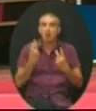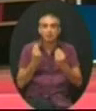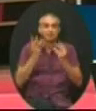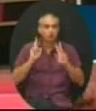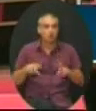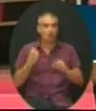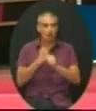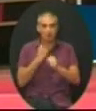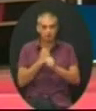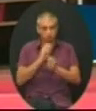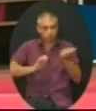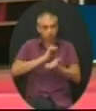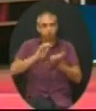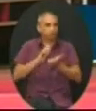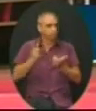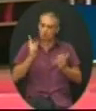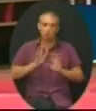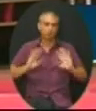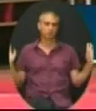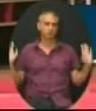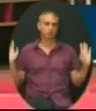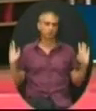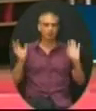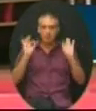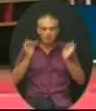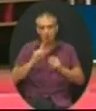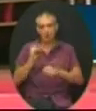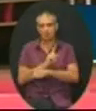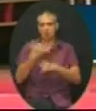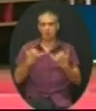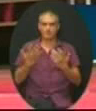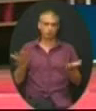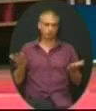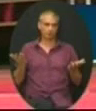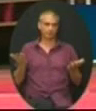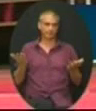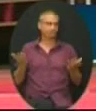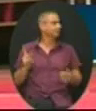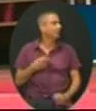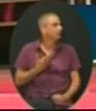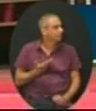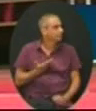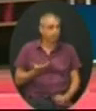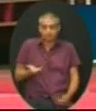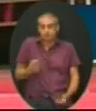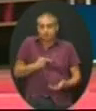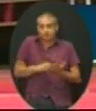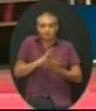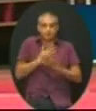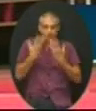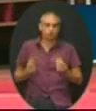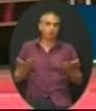לעורר תסיסה לא צריך להיות. כן. במיוחד לא בתקופה הזאת. ו? לכן, ההחלטה היא